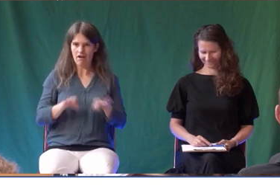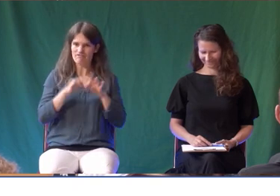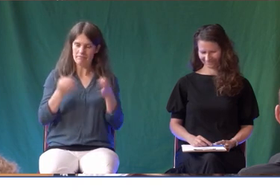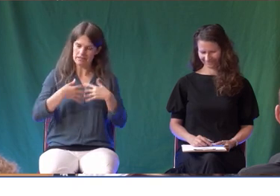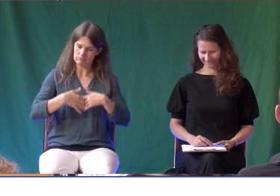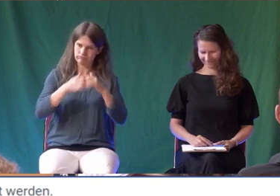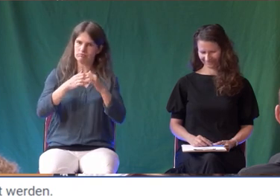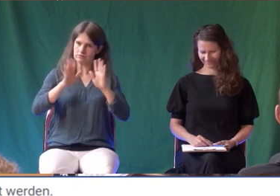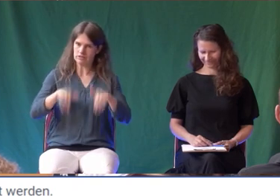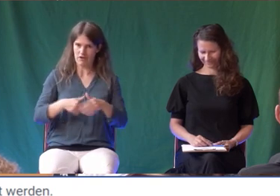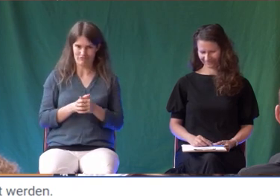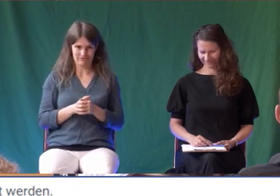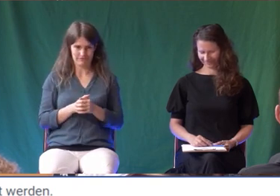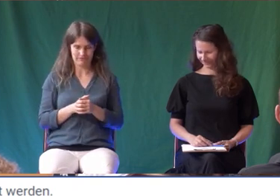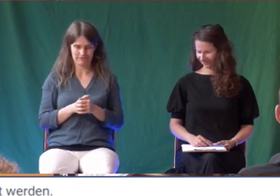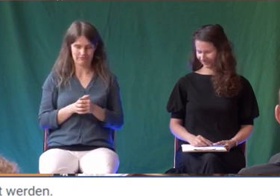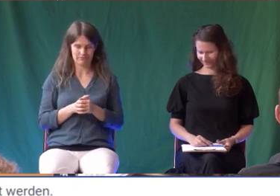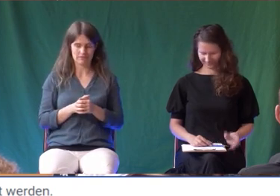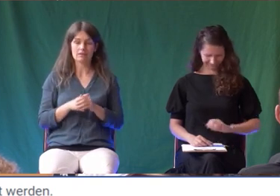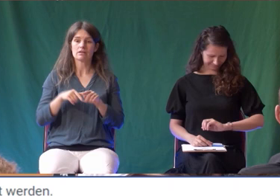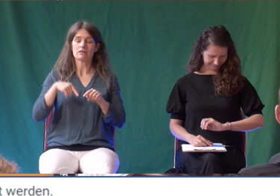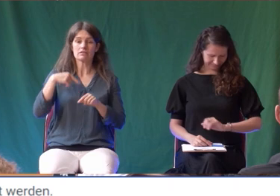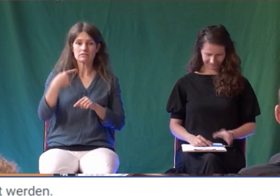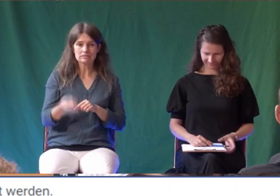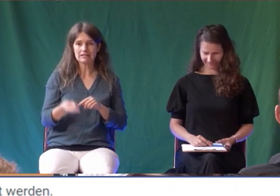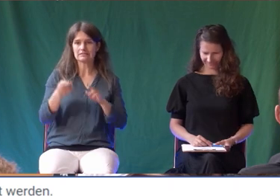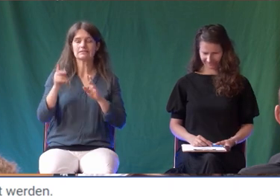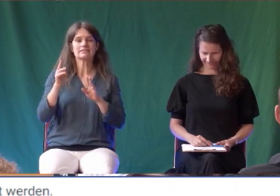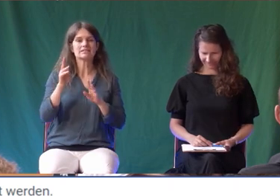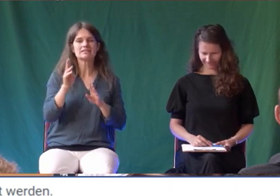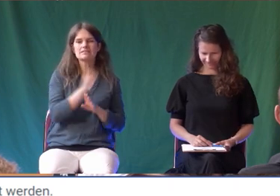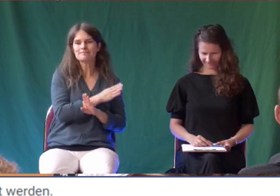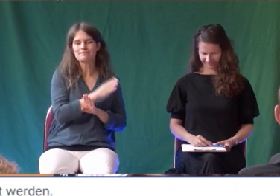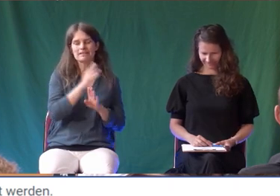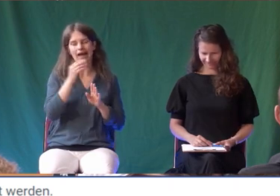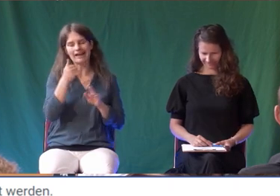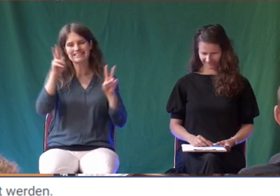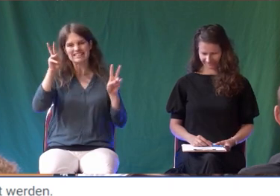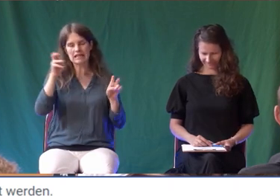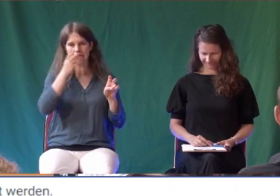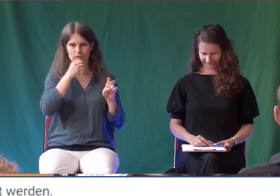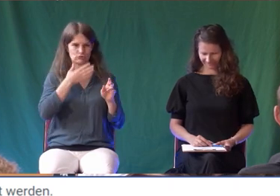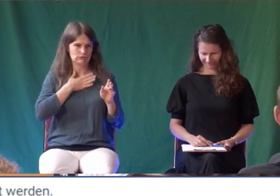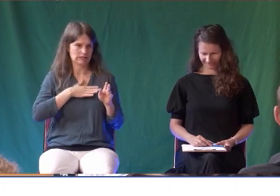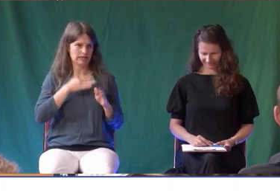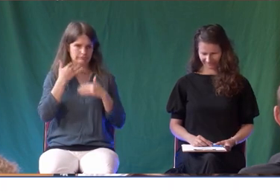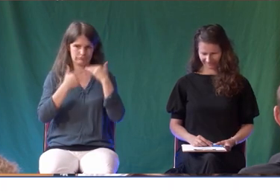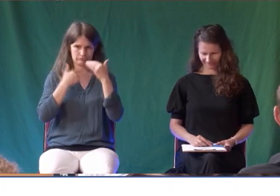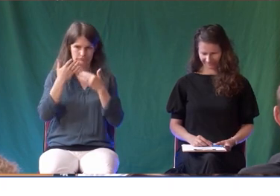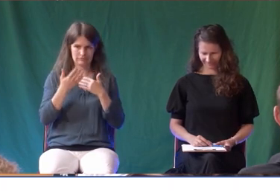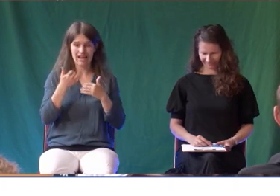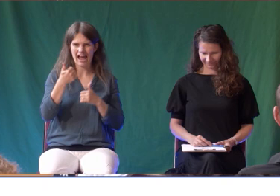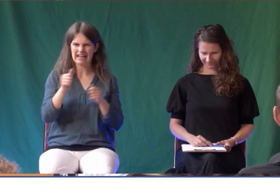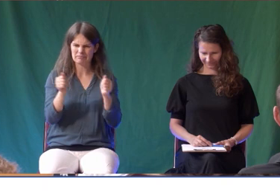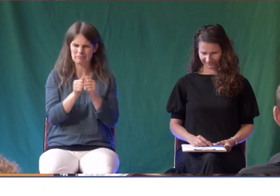dann möchte ich sagen möchte ich noch ein Zitat nennen also einen Satz aus einem Papier das